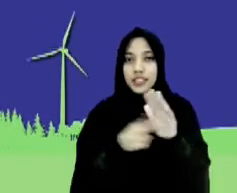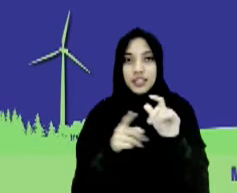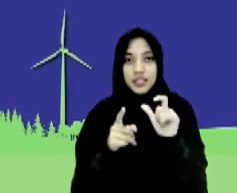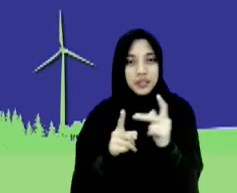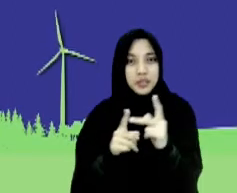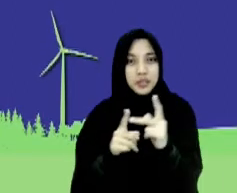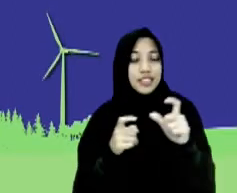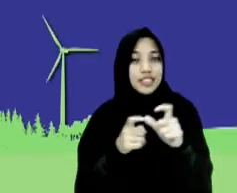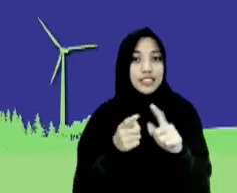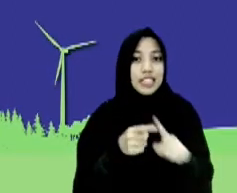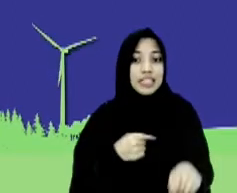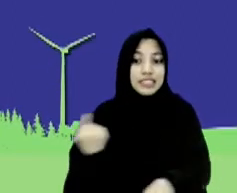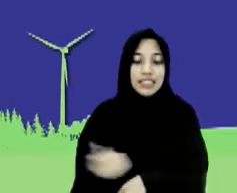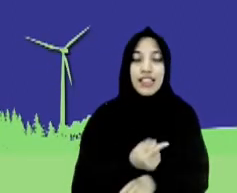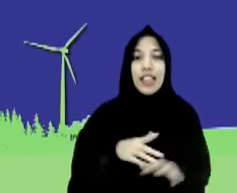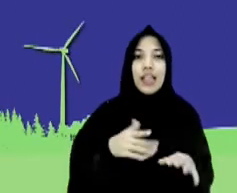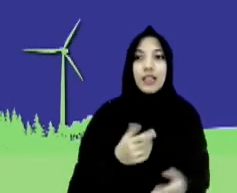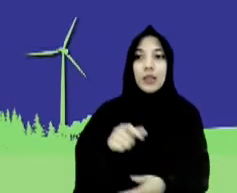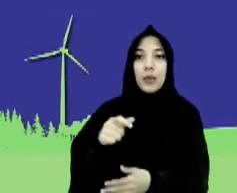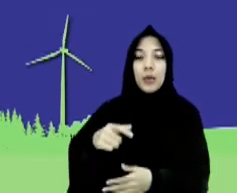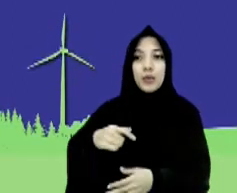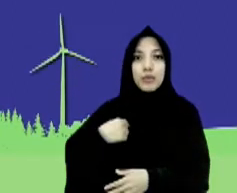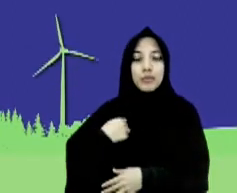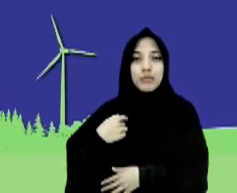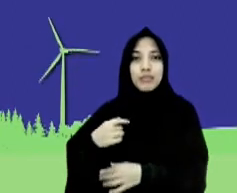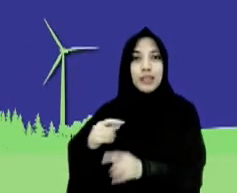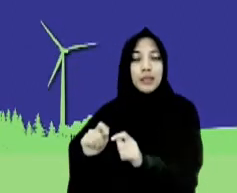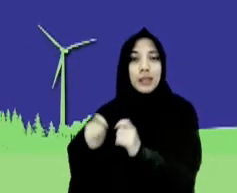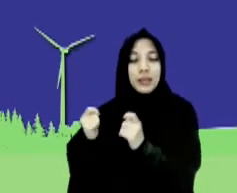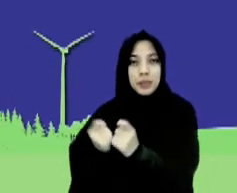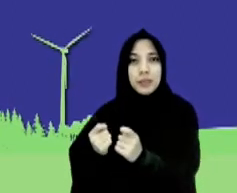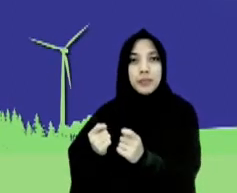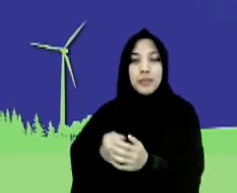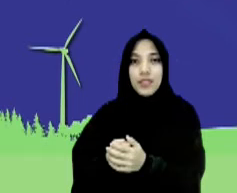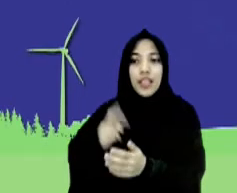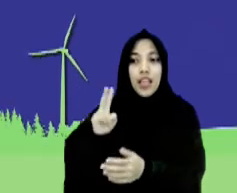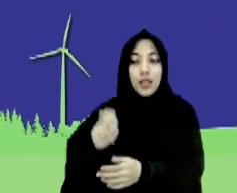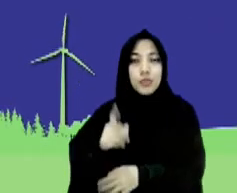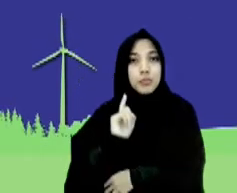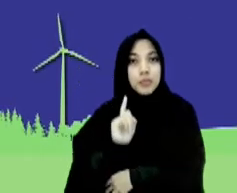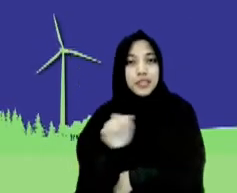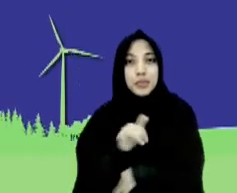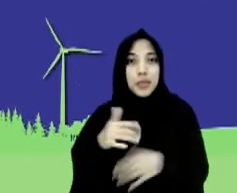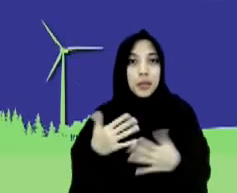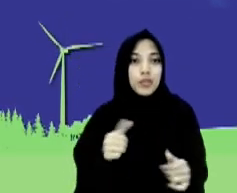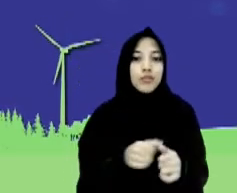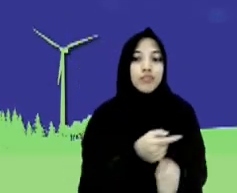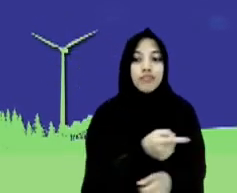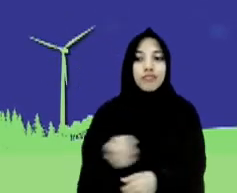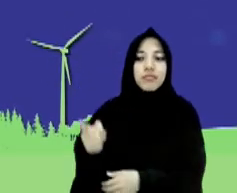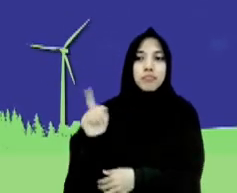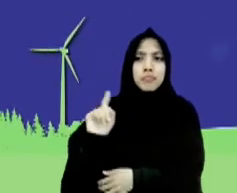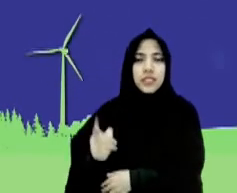supply suppliersnya kita ya vendorsnya kita juga kita harus menyesuaikan dan memastikan bahwa those